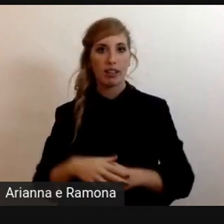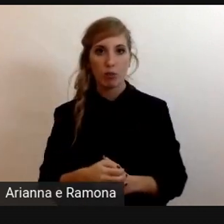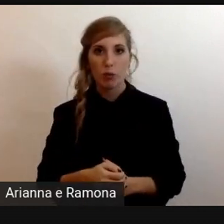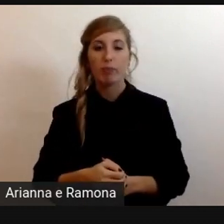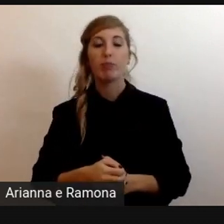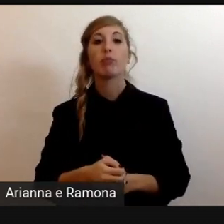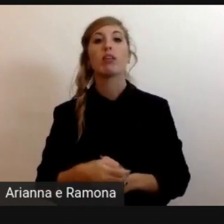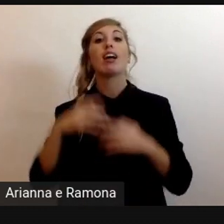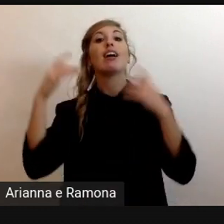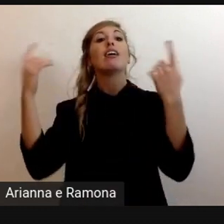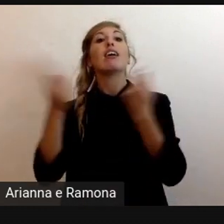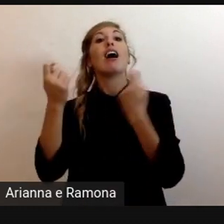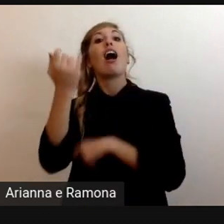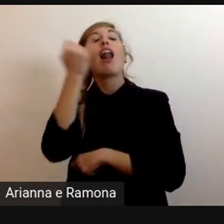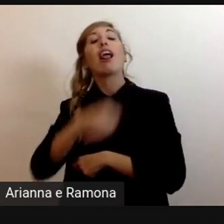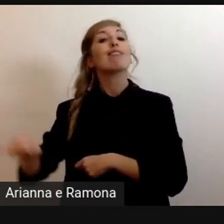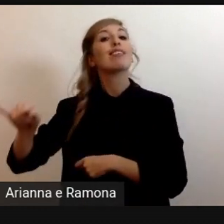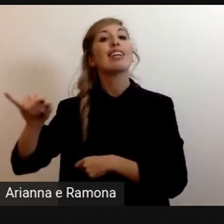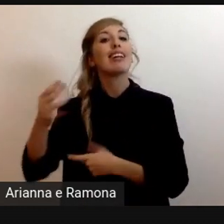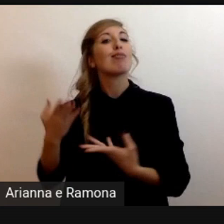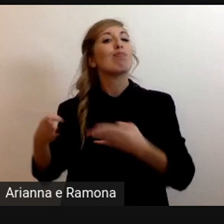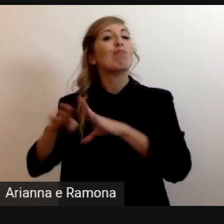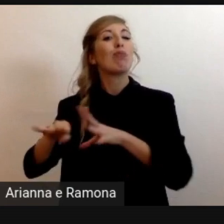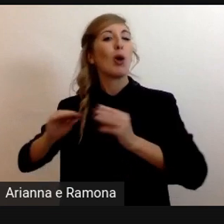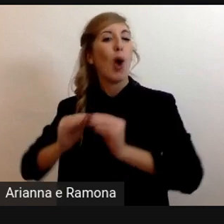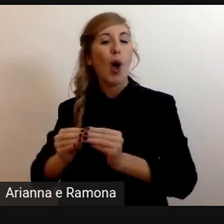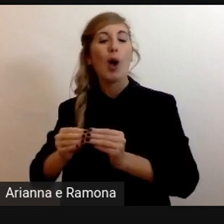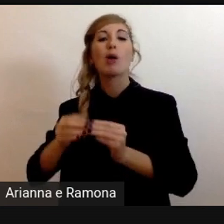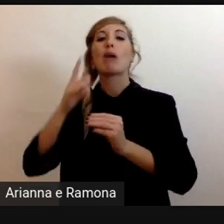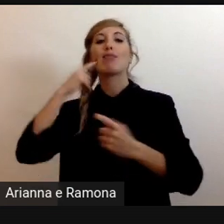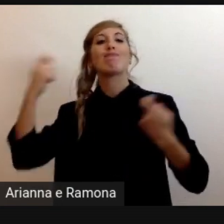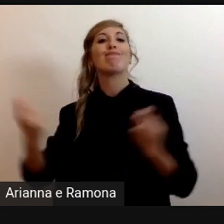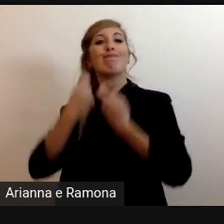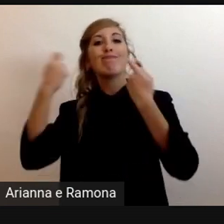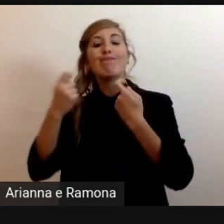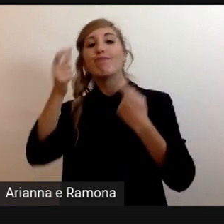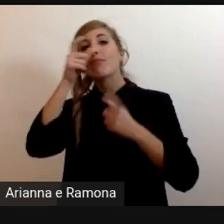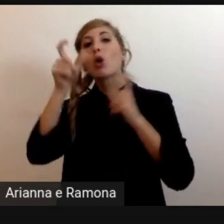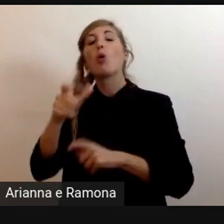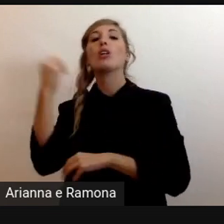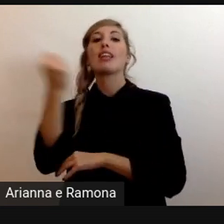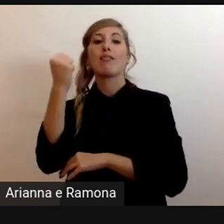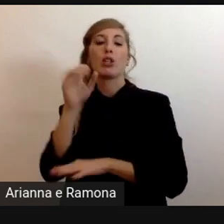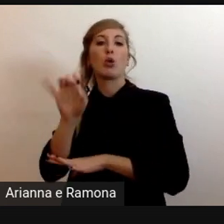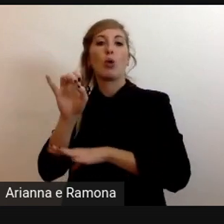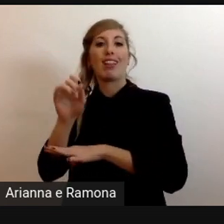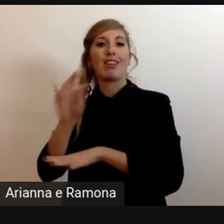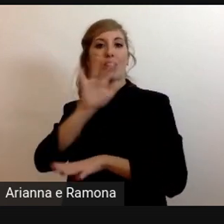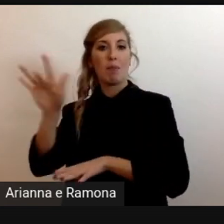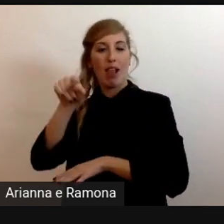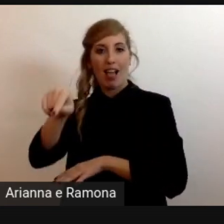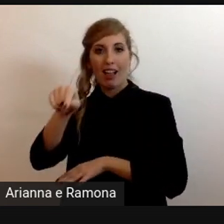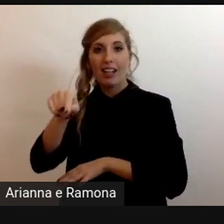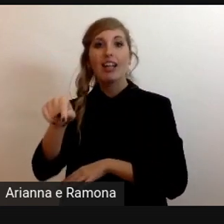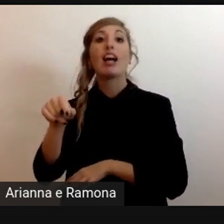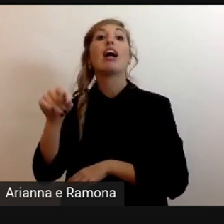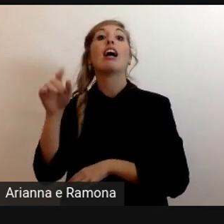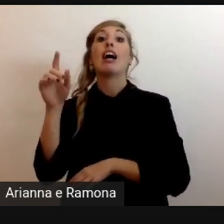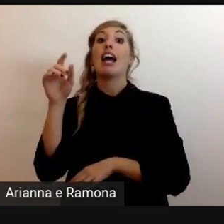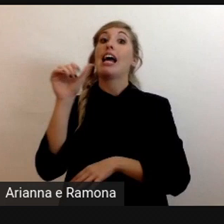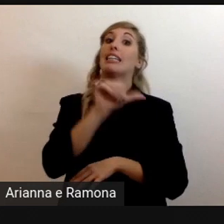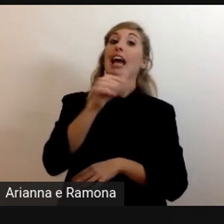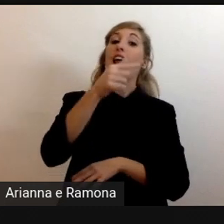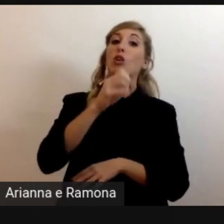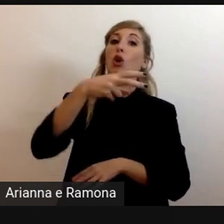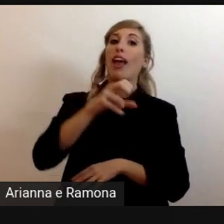il festival infine si conclude con un iniziativa ue del servizio ducati e di de blanck di saluto nei e